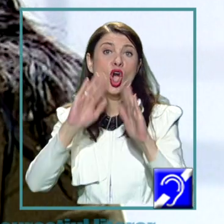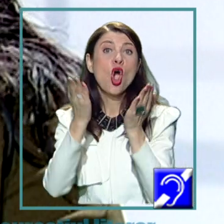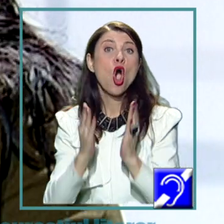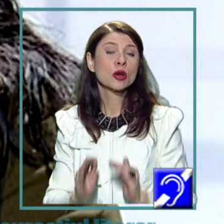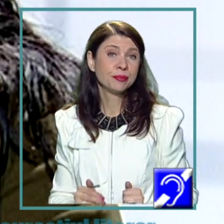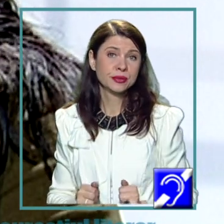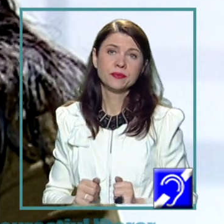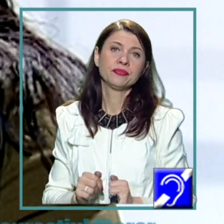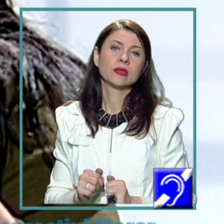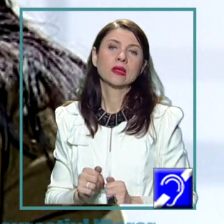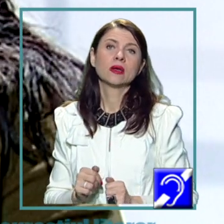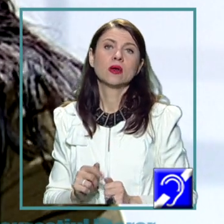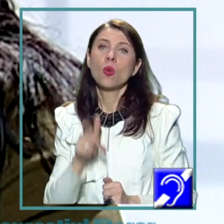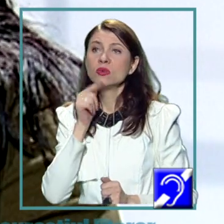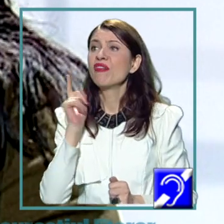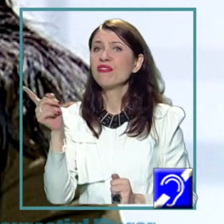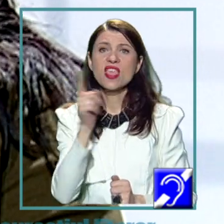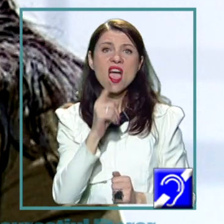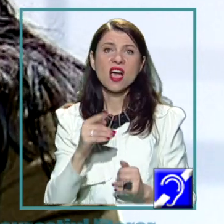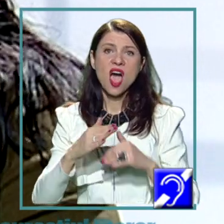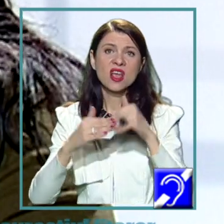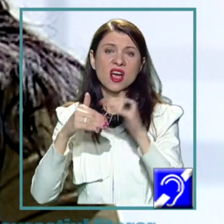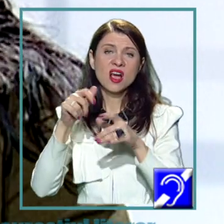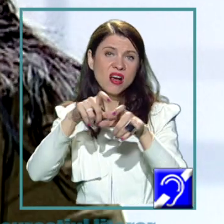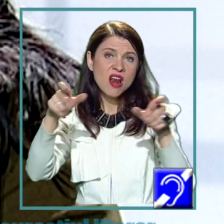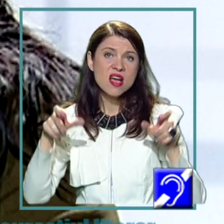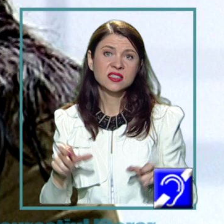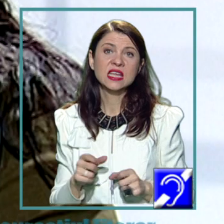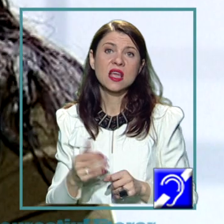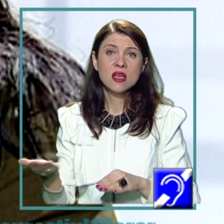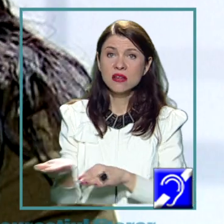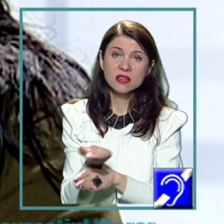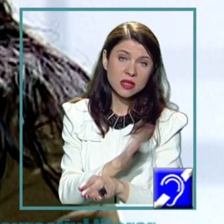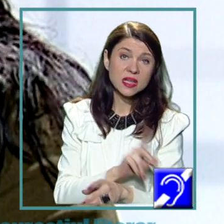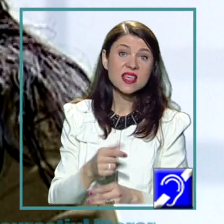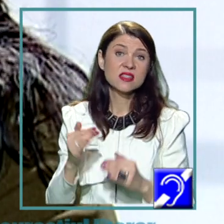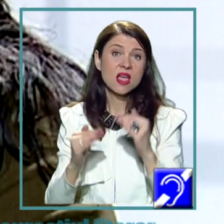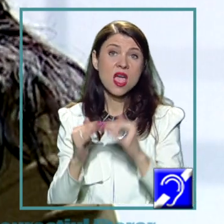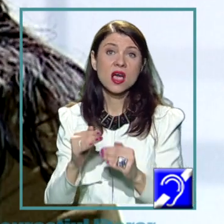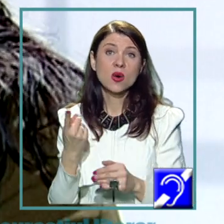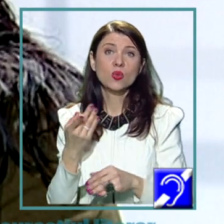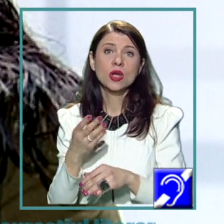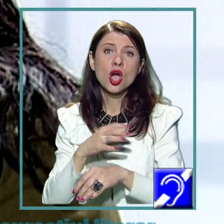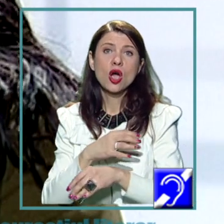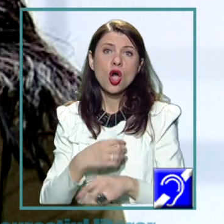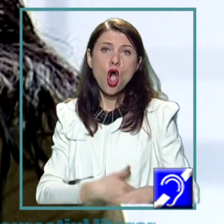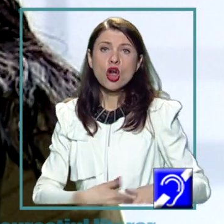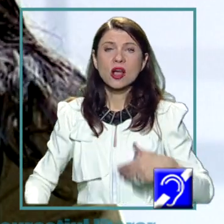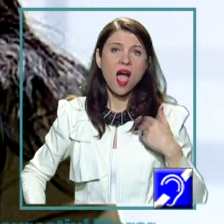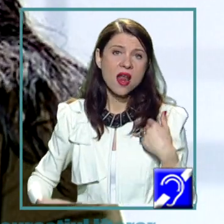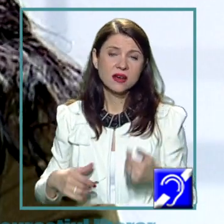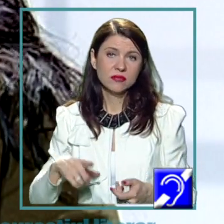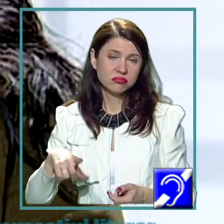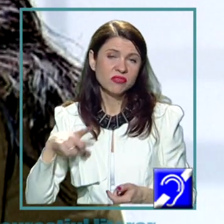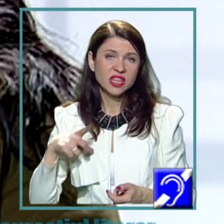alcătuire anatomică, unde fiecare clădire rasă de lamele buldozerelor e echivalent unui organ vital. Este